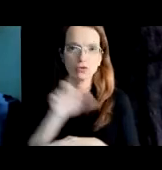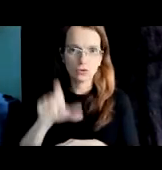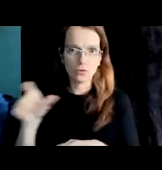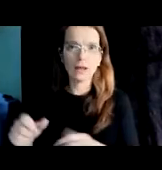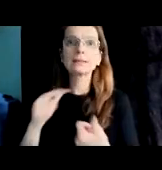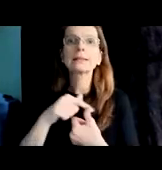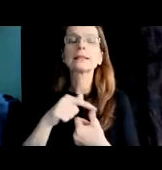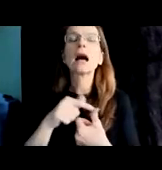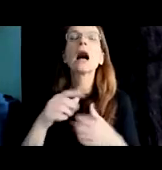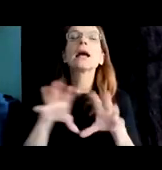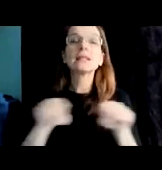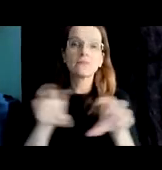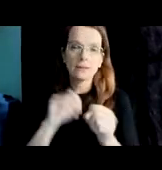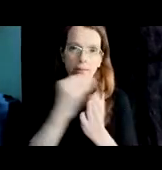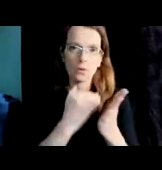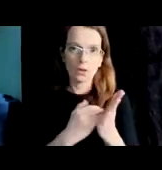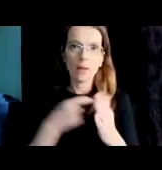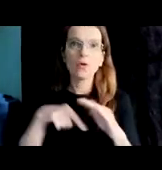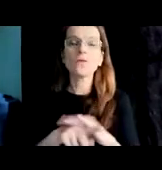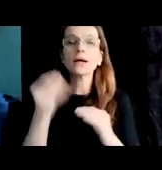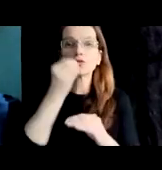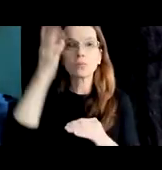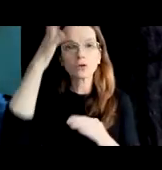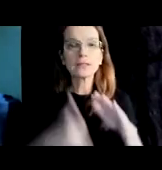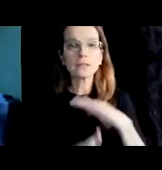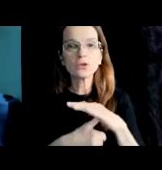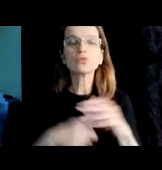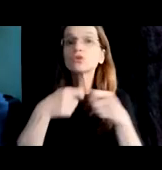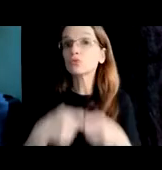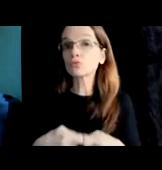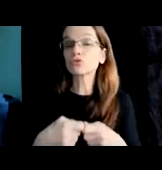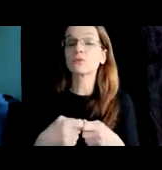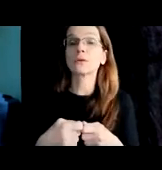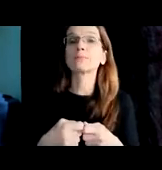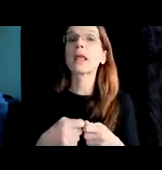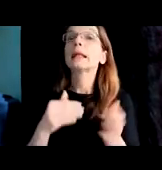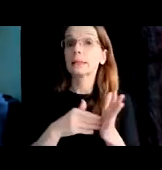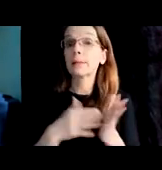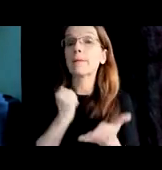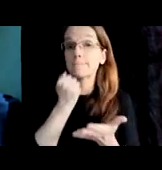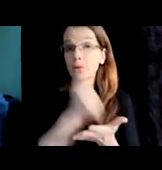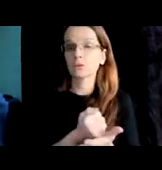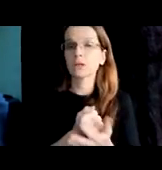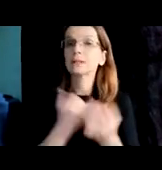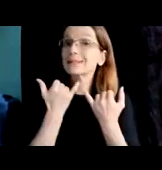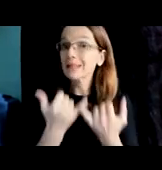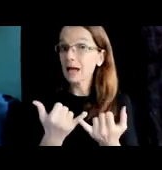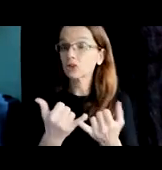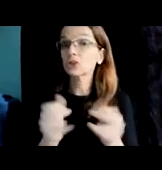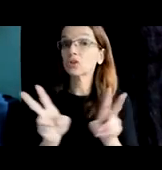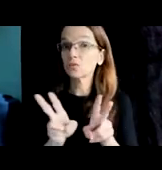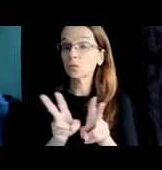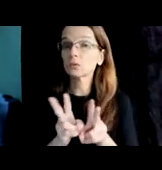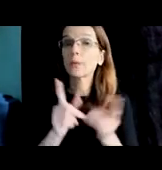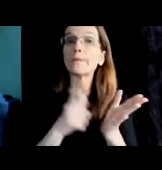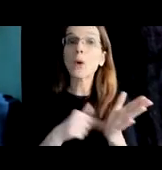izvajalci programov v izobraževalnih institucijah, društvih, kjer je treba poudariti, da so starši, svojci